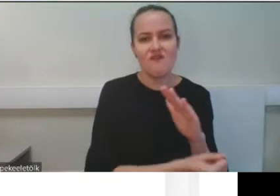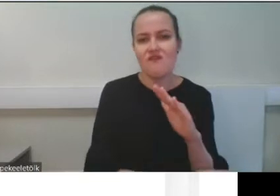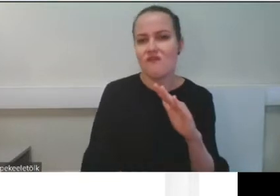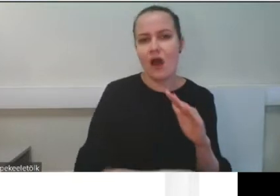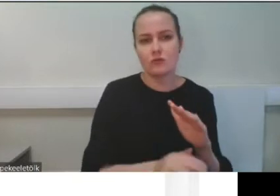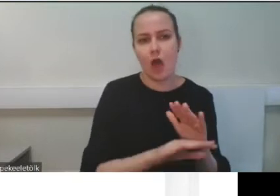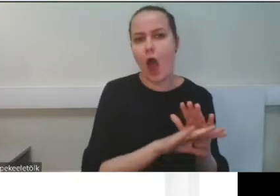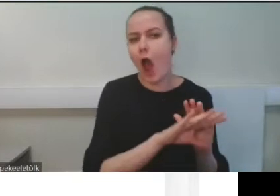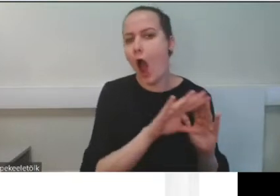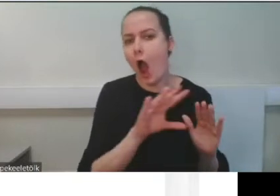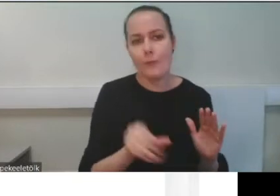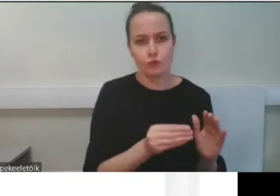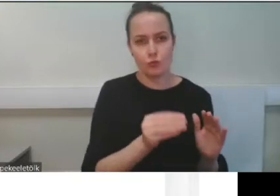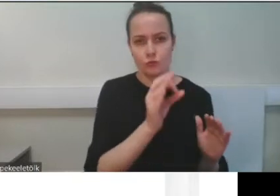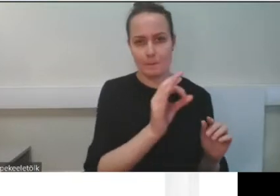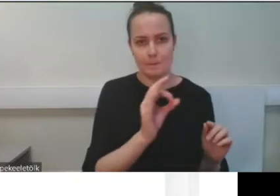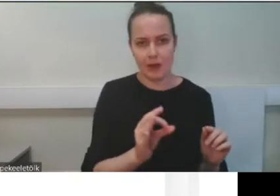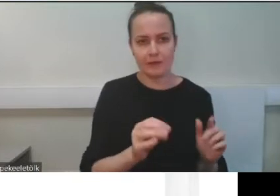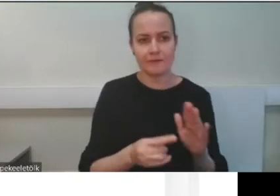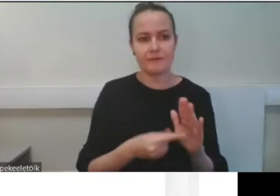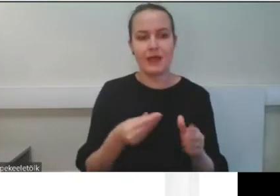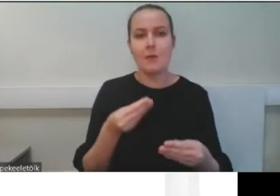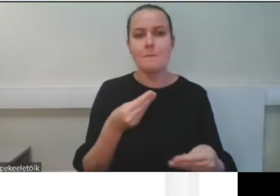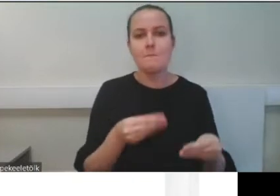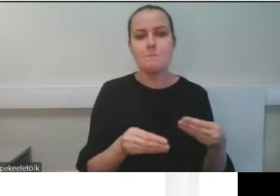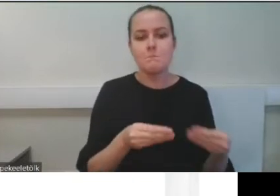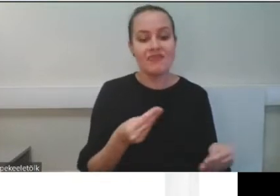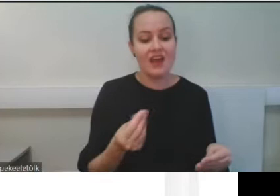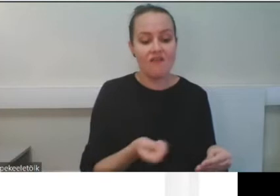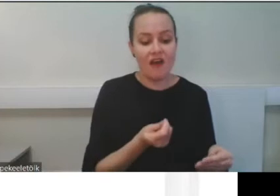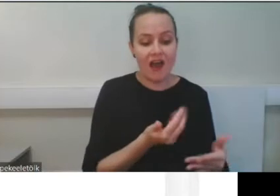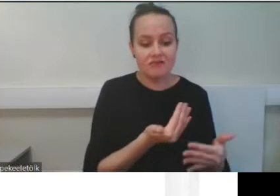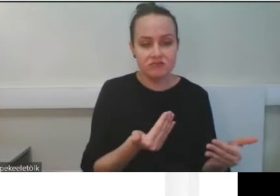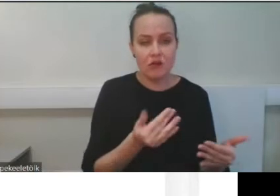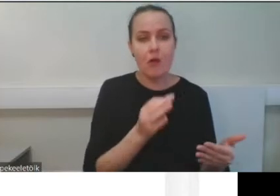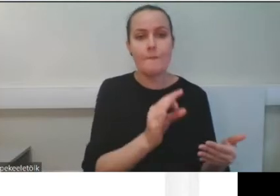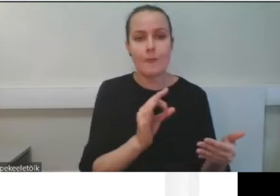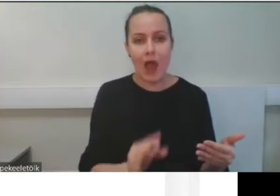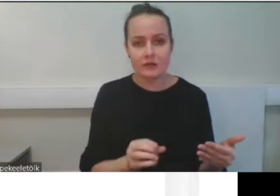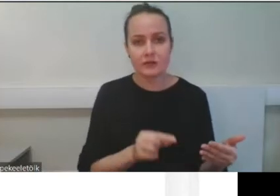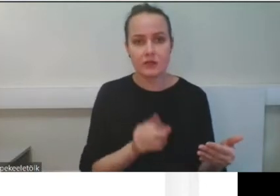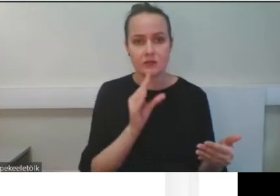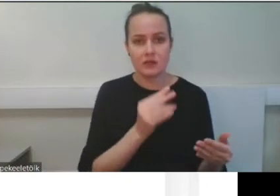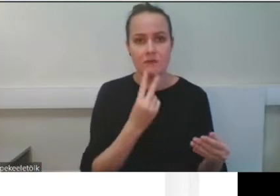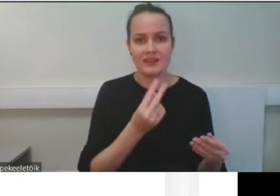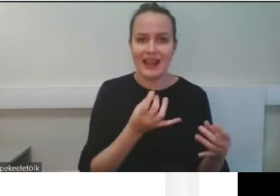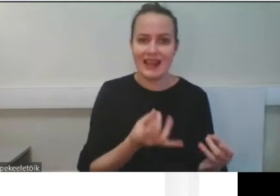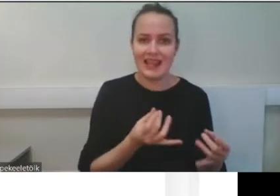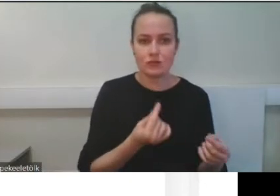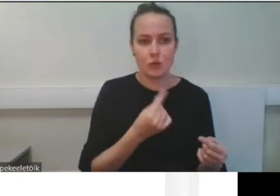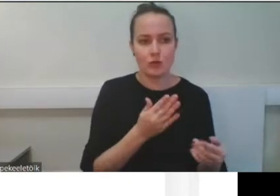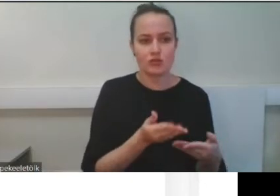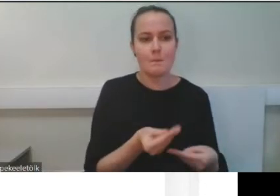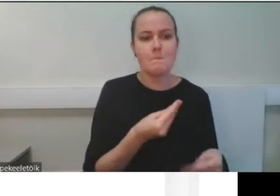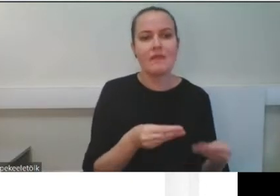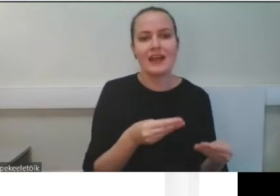andmestik. Siin on hästi palju erinevat infot ka kombineeritud siis juba tervise seisundi infoga, mis siis